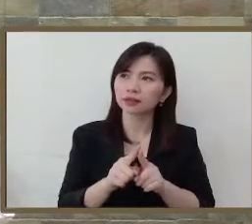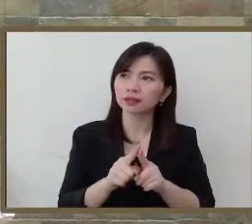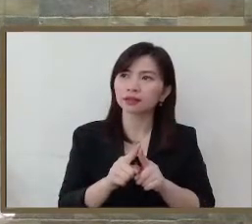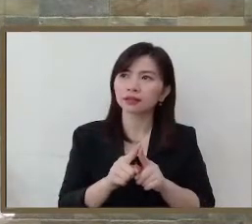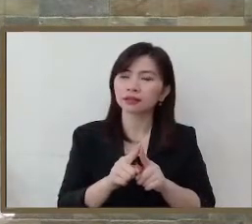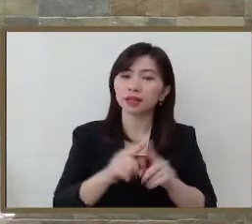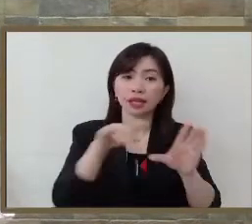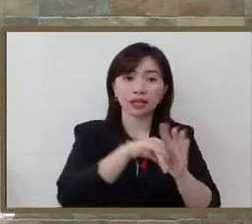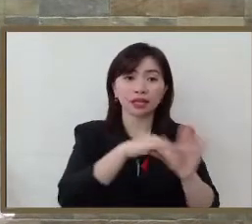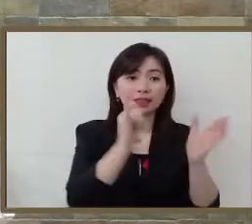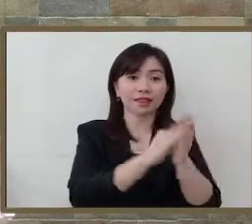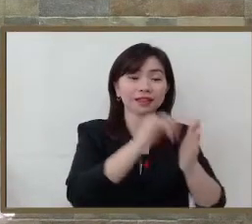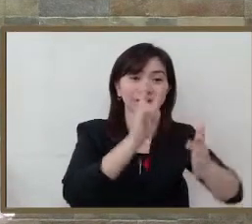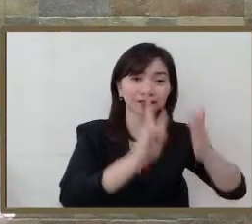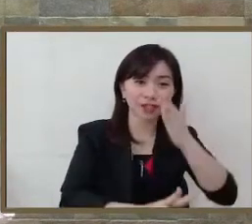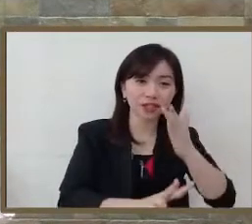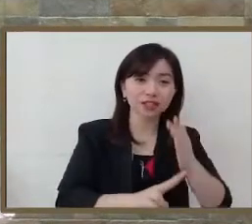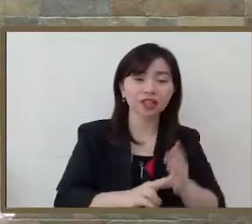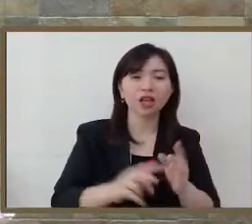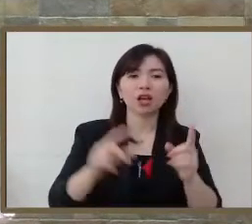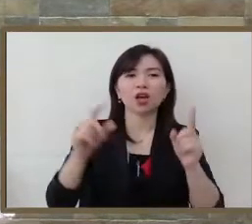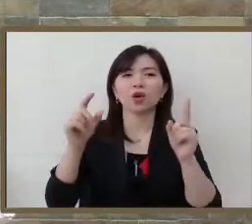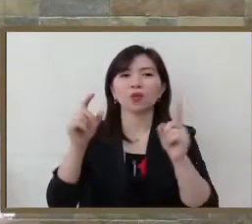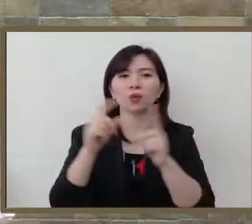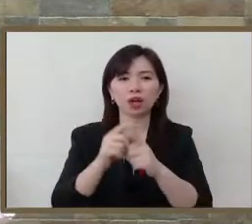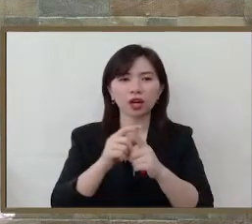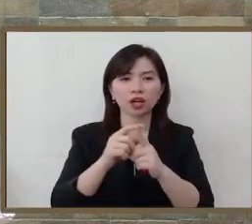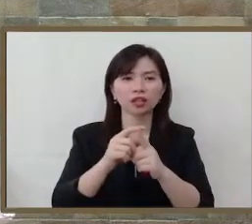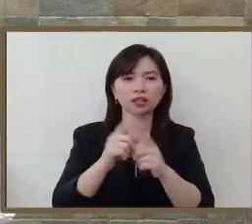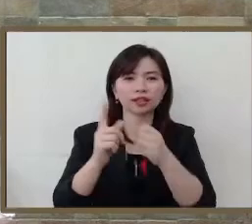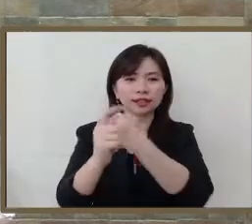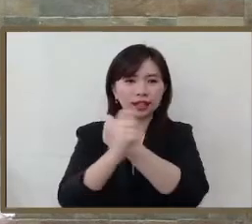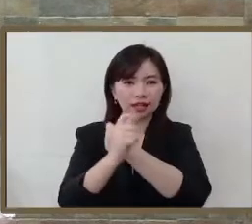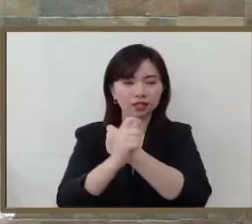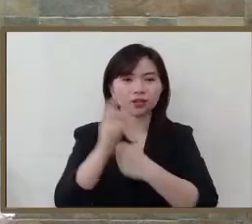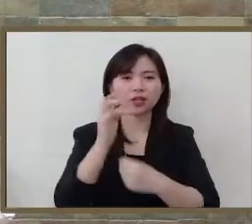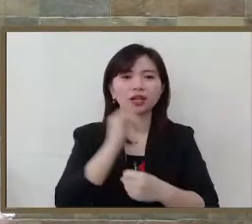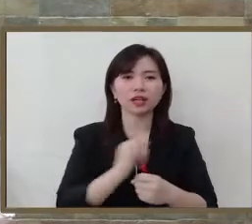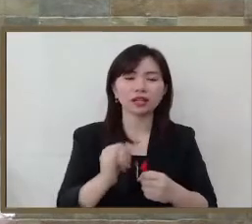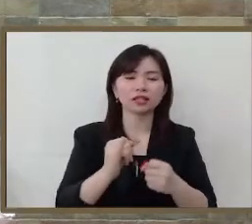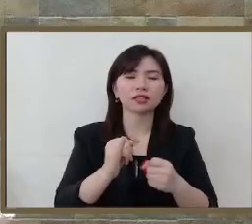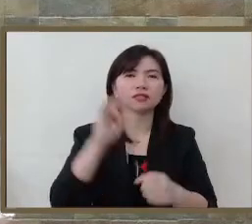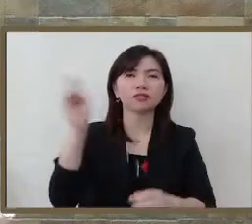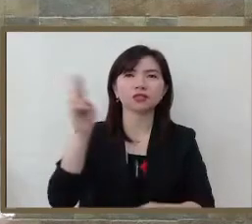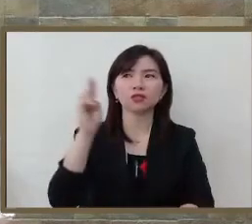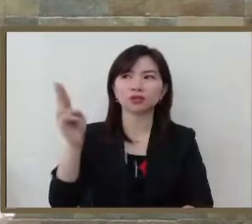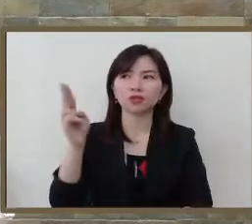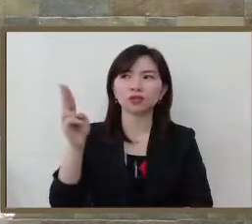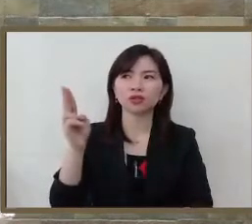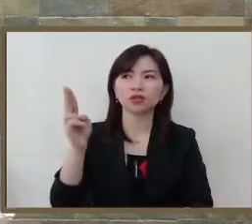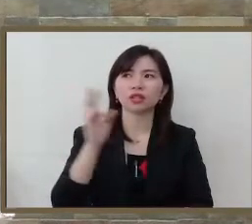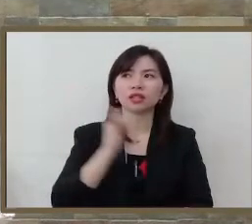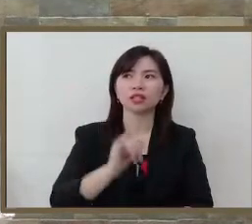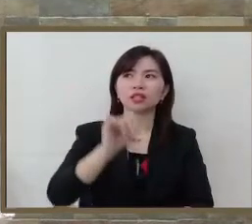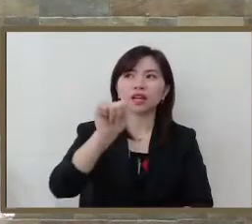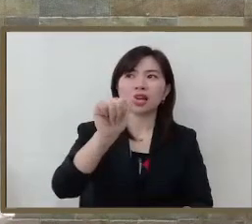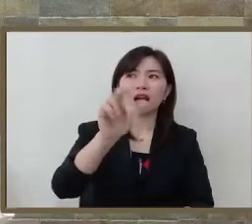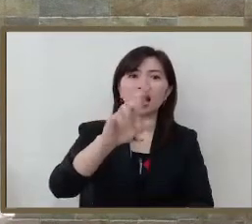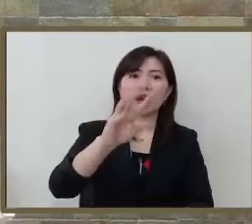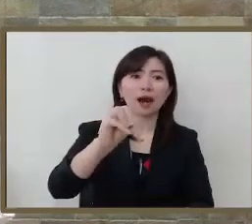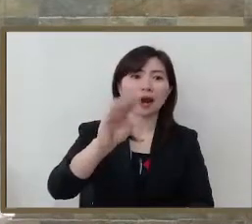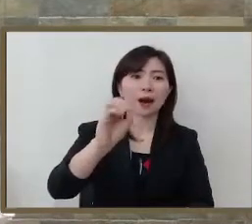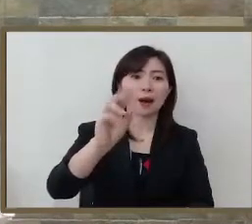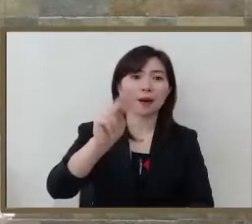in the text that we've just read was used as an armory. And when you study the word armory, nandiyan na